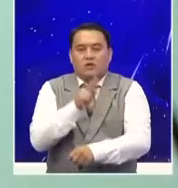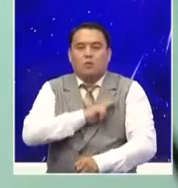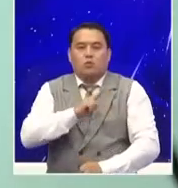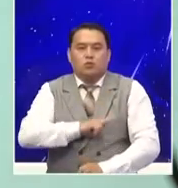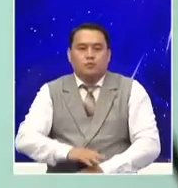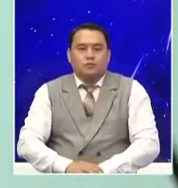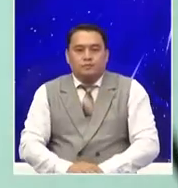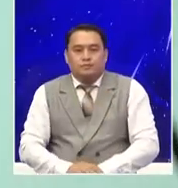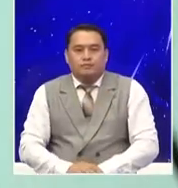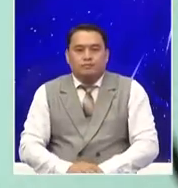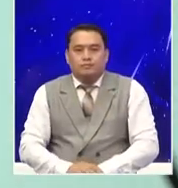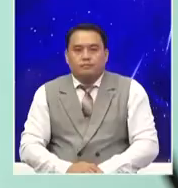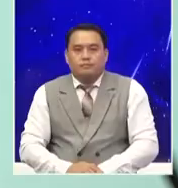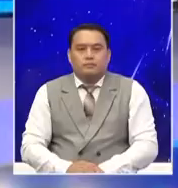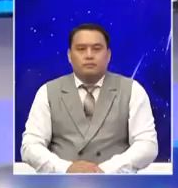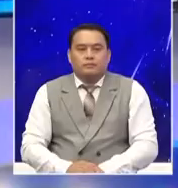меры.